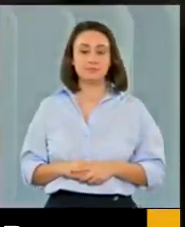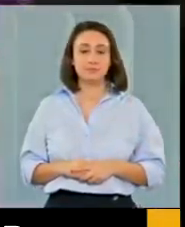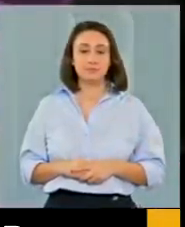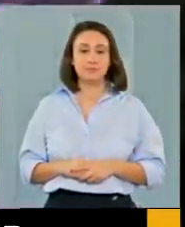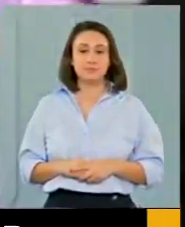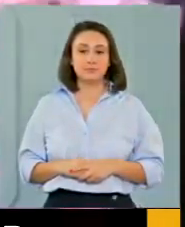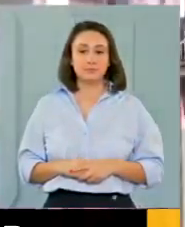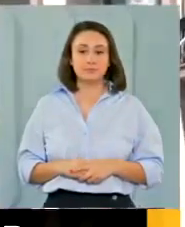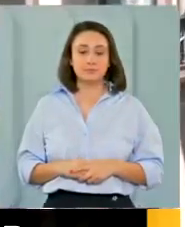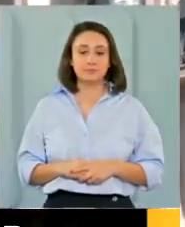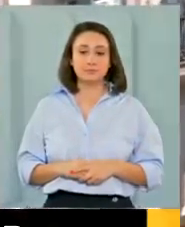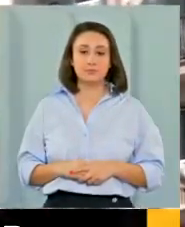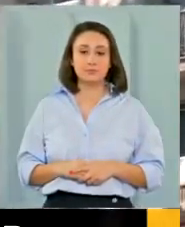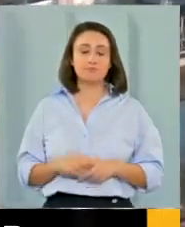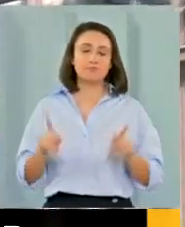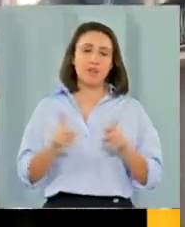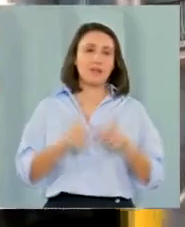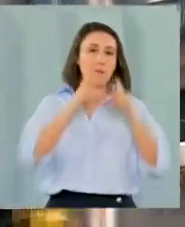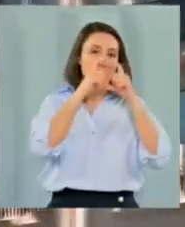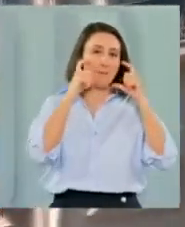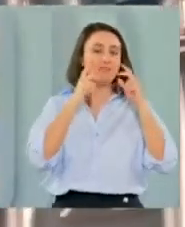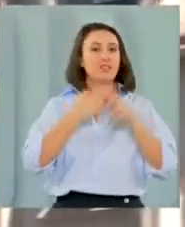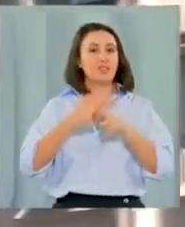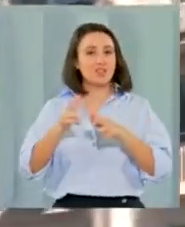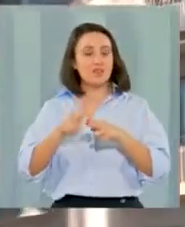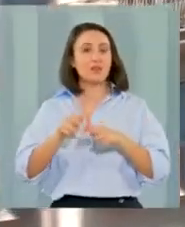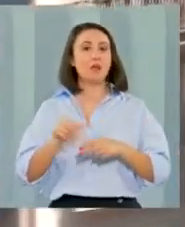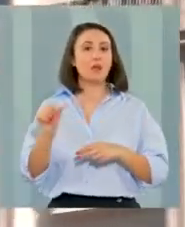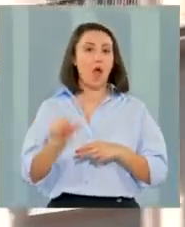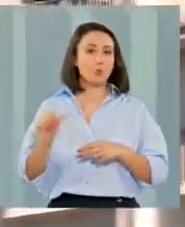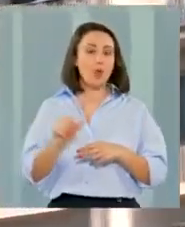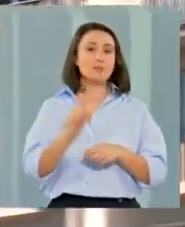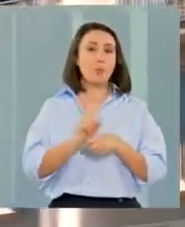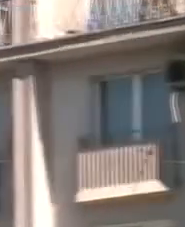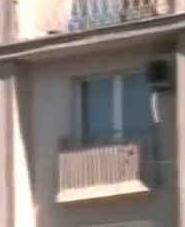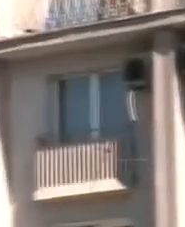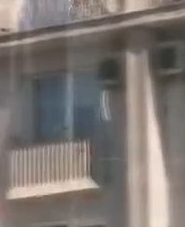speculativ în funcție de criză, precum măștile, dezinfectanții, carburanții sau produsele alimentare.